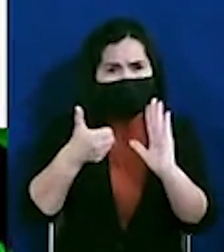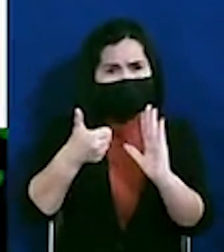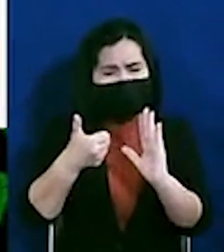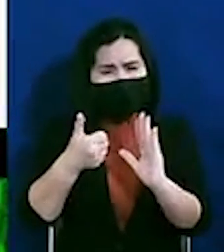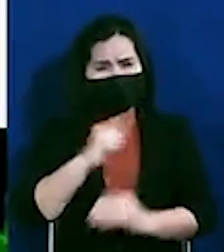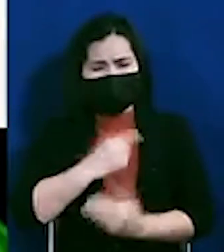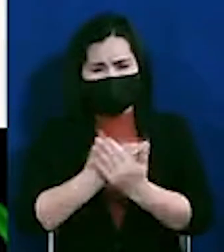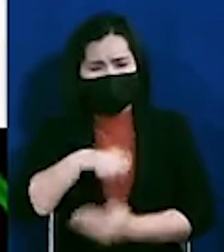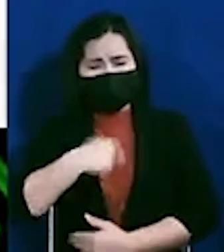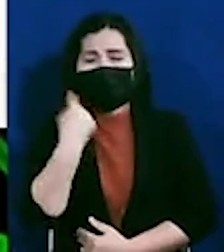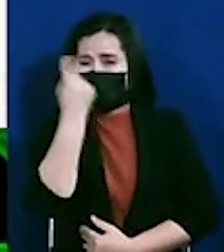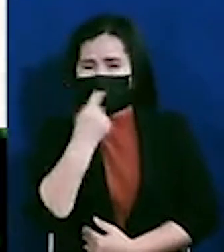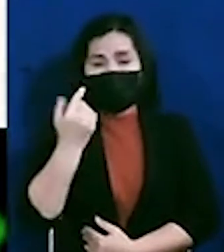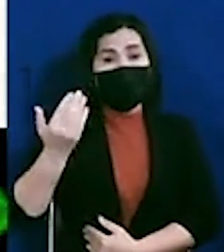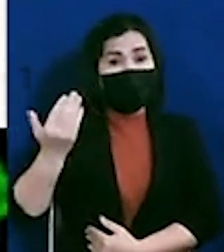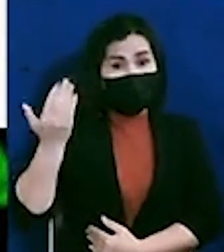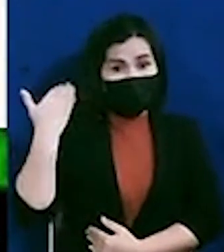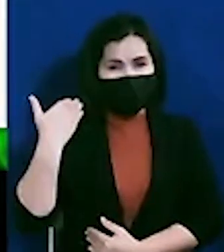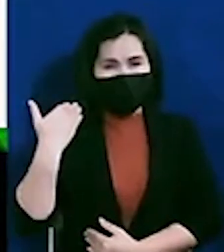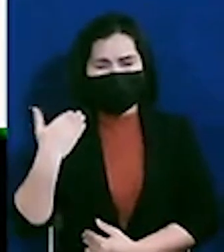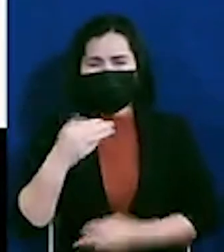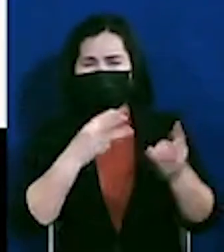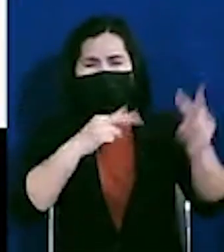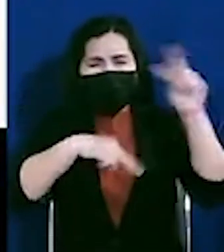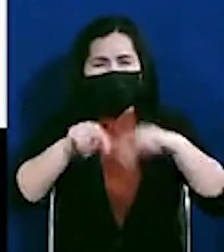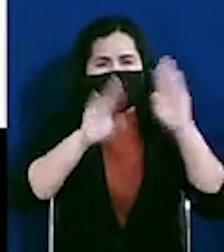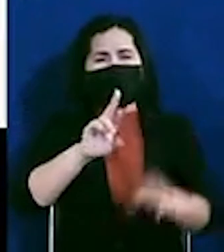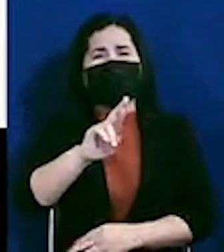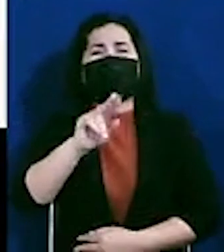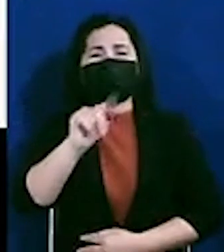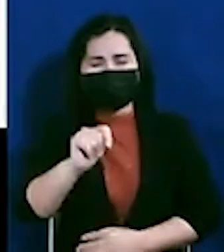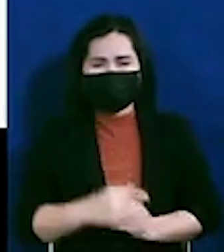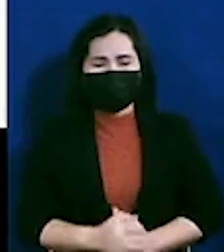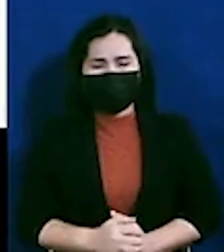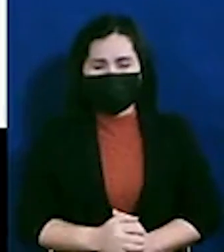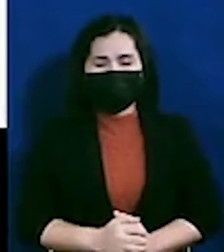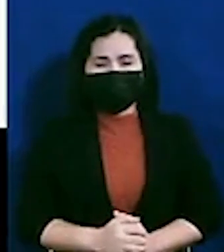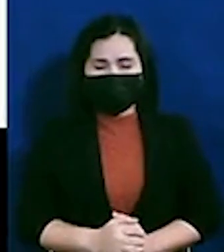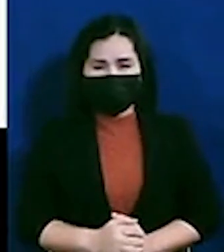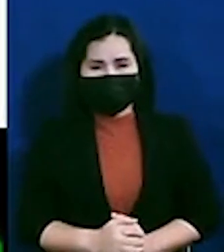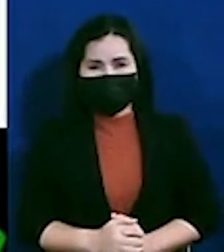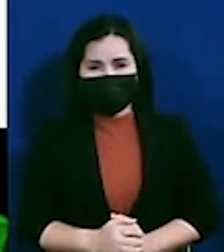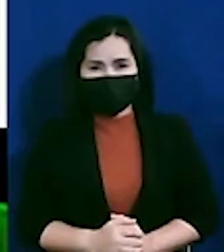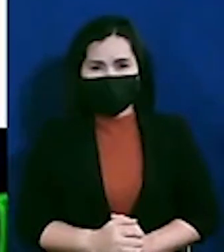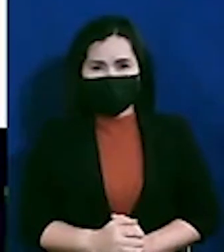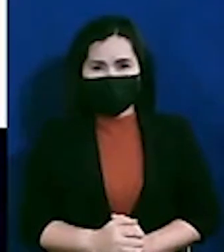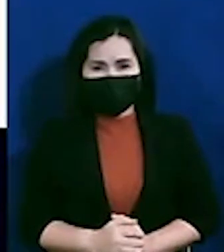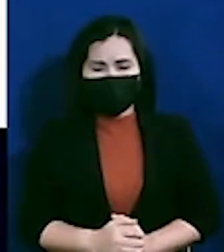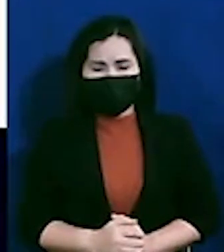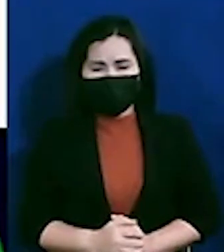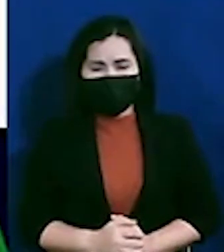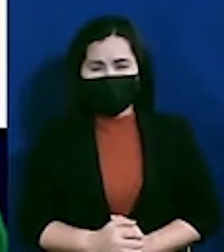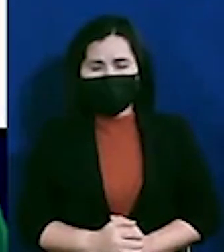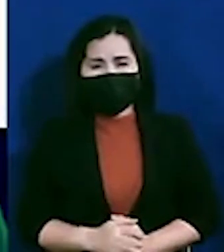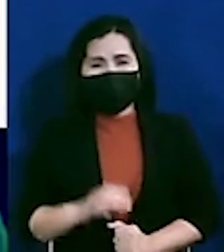เนี่ยเดิมเนี่ยถ้าตรวจด้วยแอนติเจน Test kitเนี่ยนะครับหรือที่เราเรียกคนโตกราฟีนะครับทางสปสช.เนี่ย